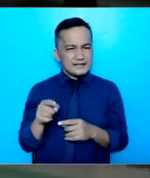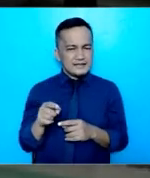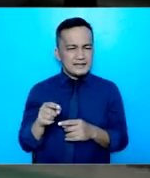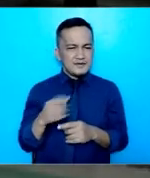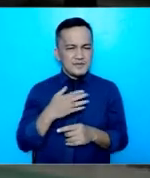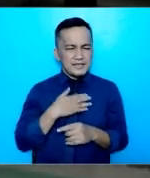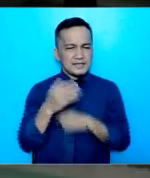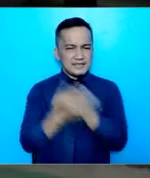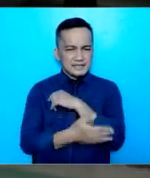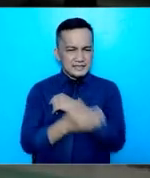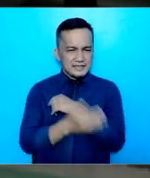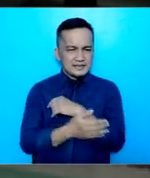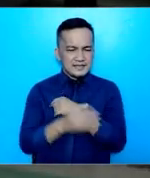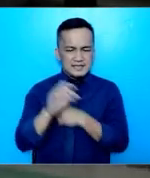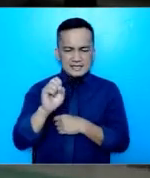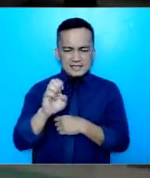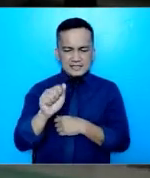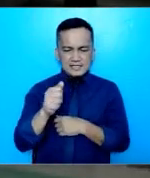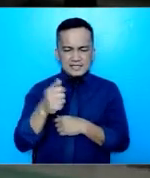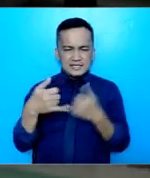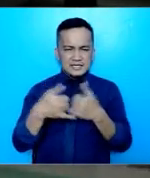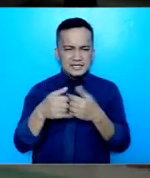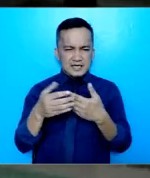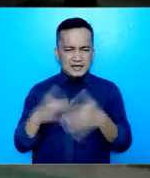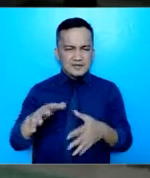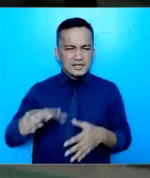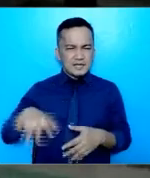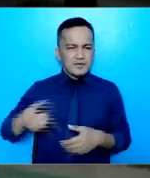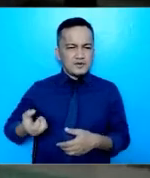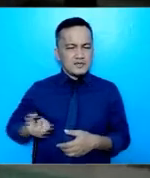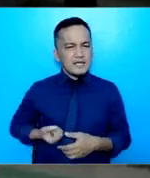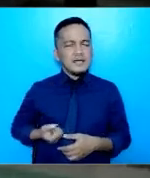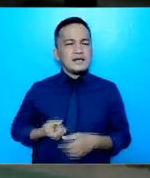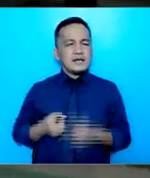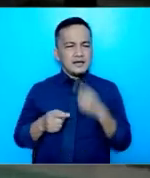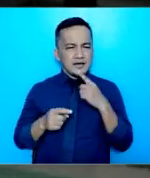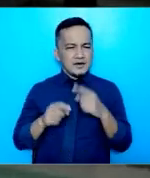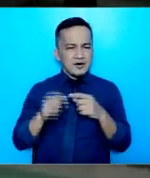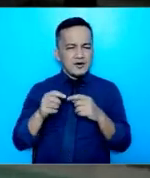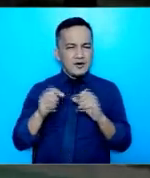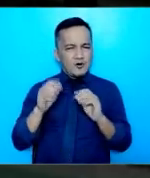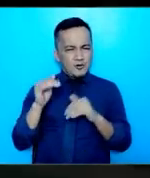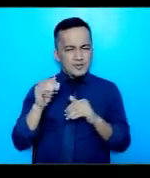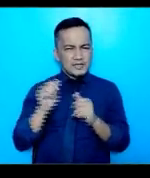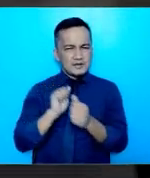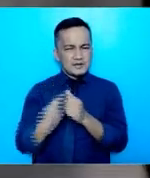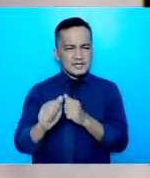the SEA Games after Cambodia and then hopefully make it to the Asian Games.